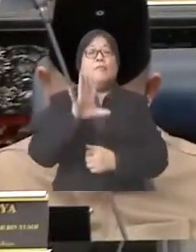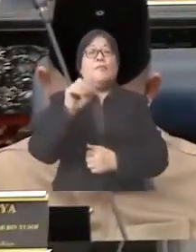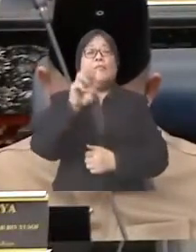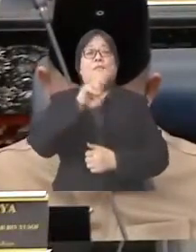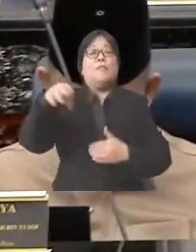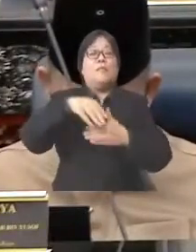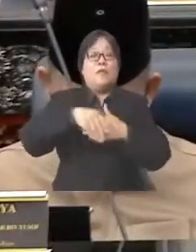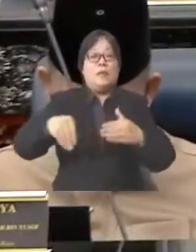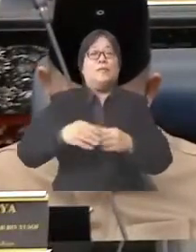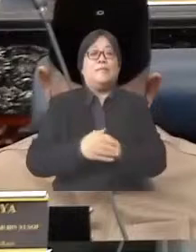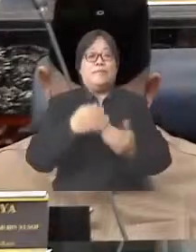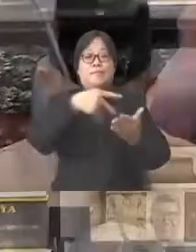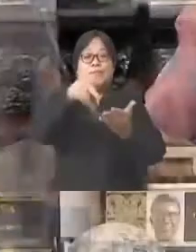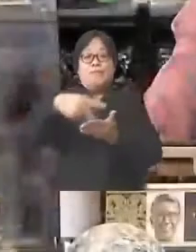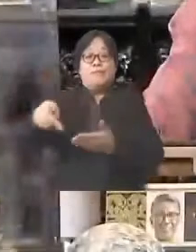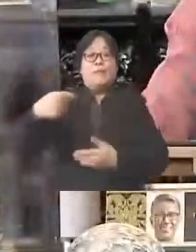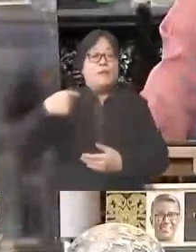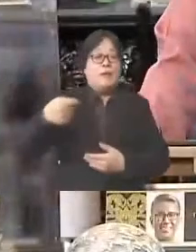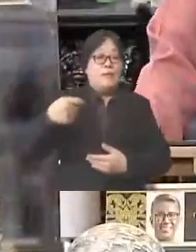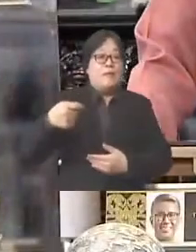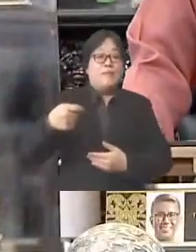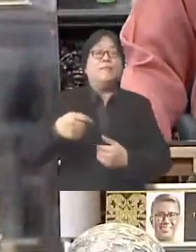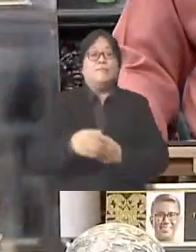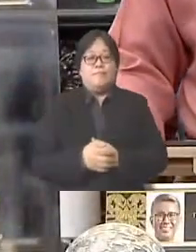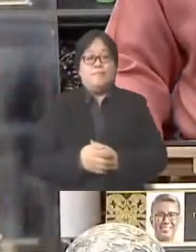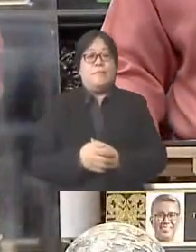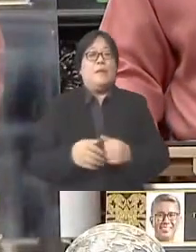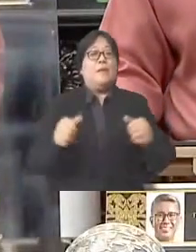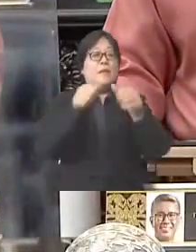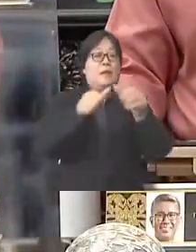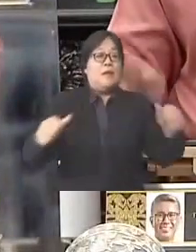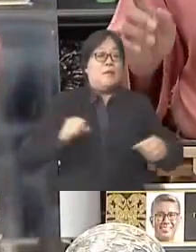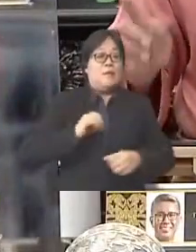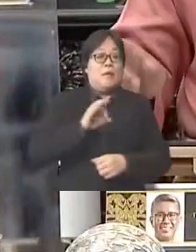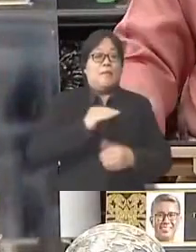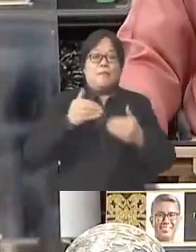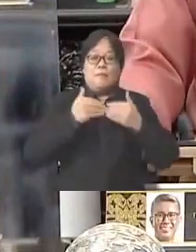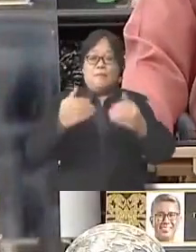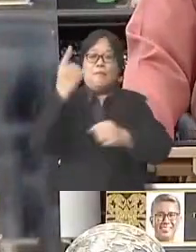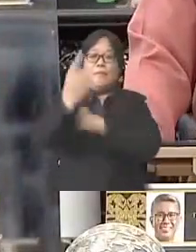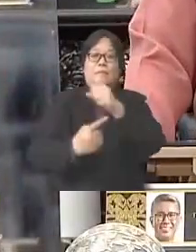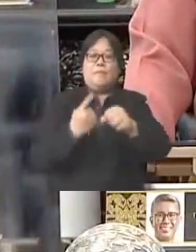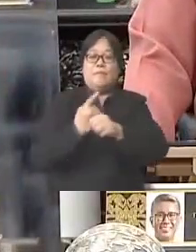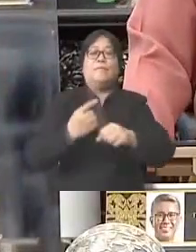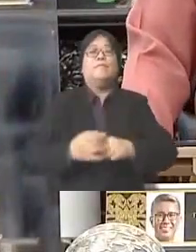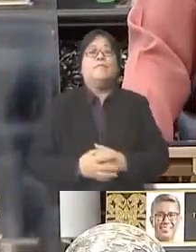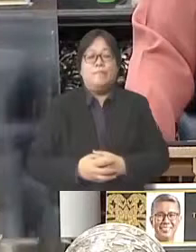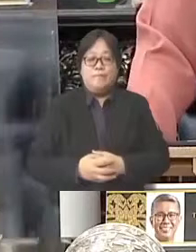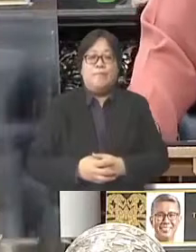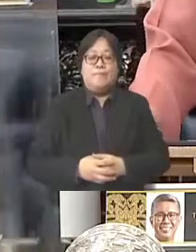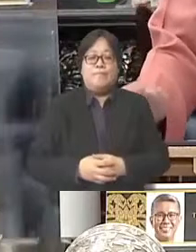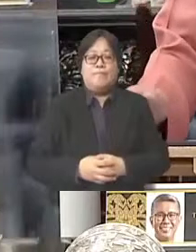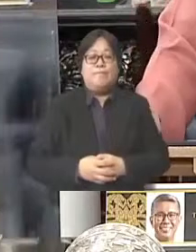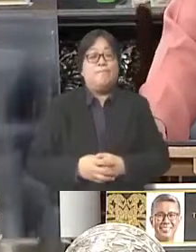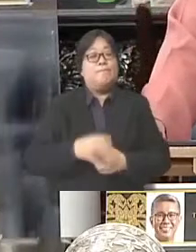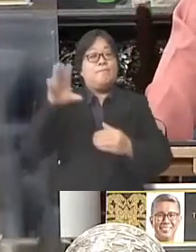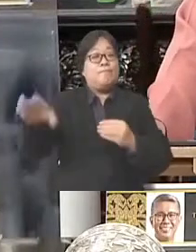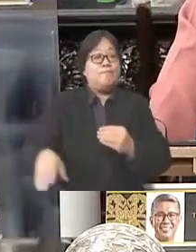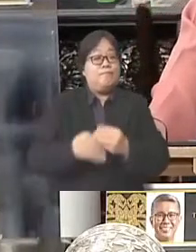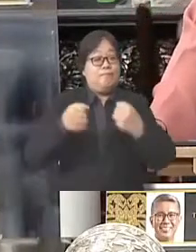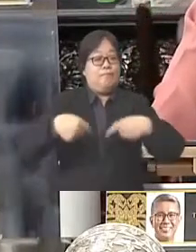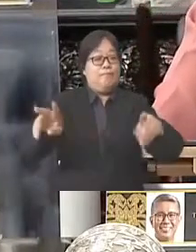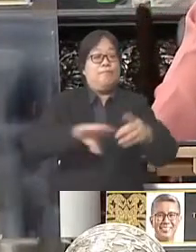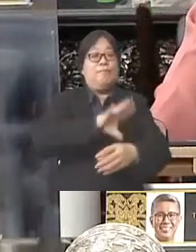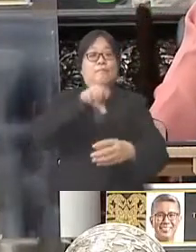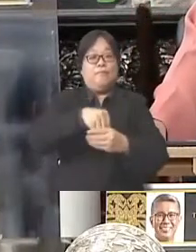50 Ringgit katas perbelanjaan sewaan premis penginapan pekerja akan dilanjutkan untuk satu tahun lagi bagi menambah